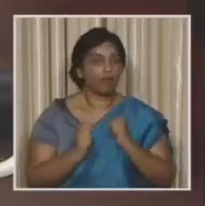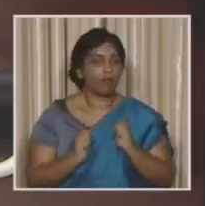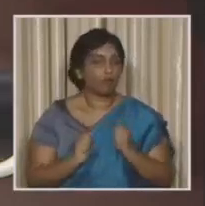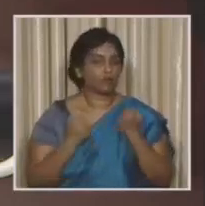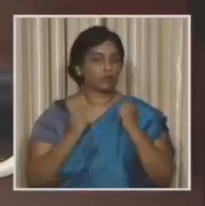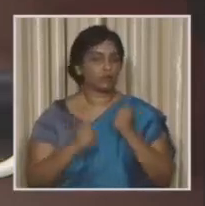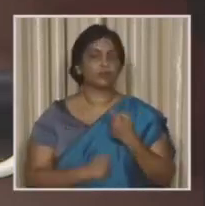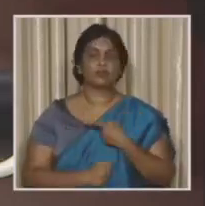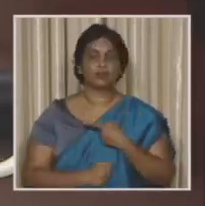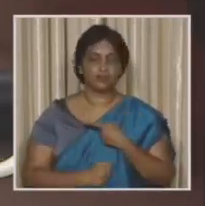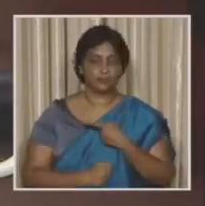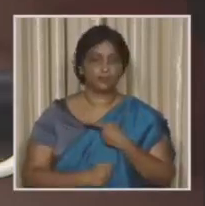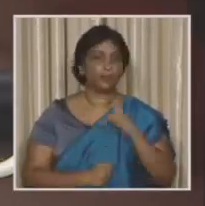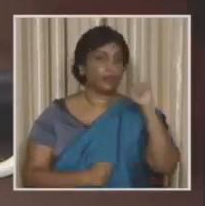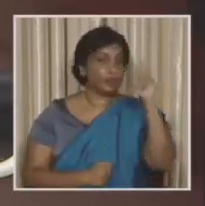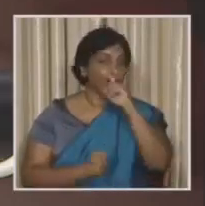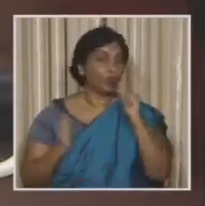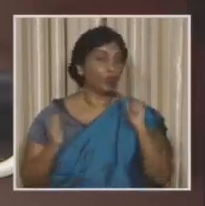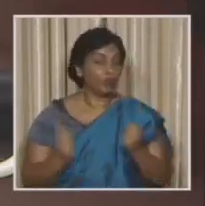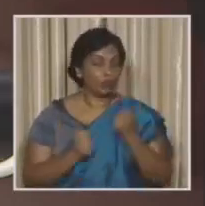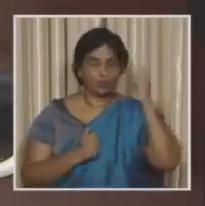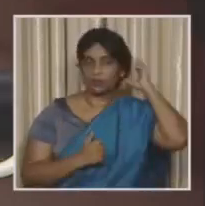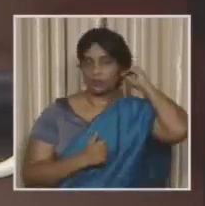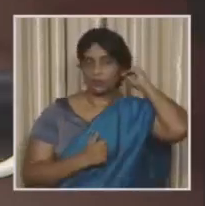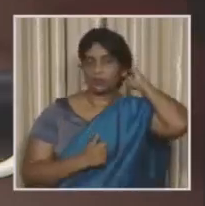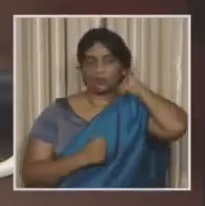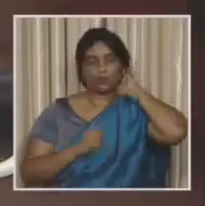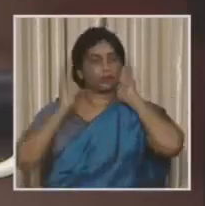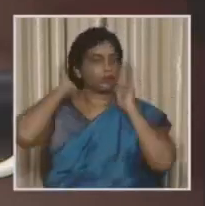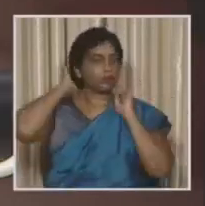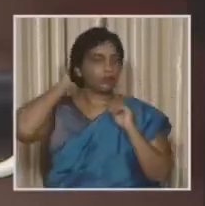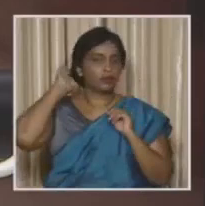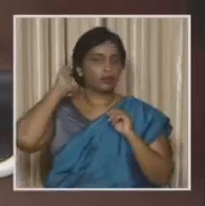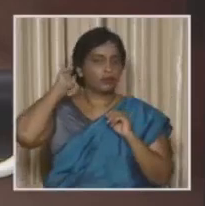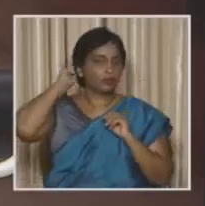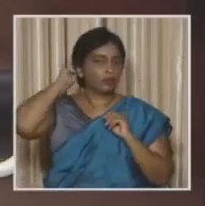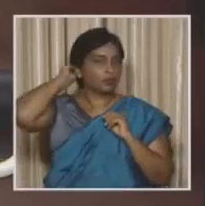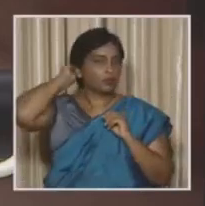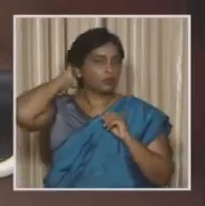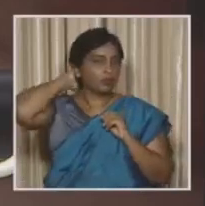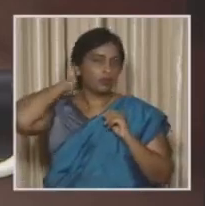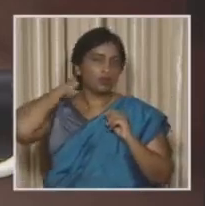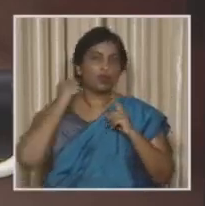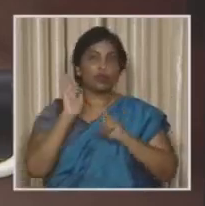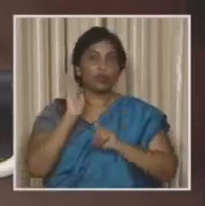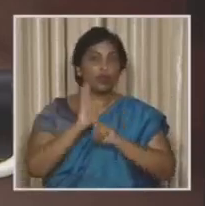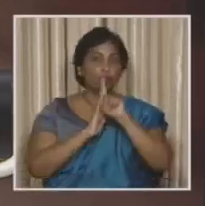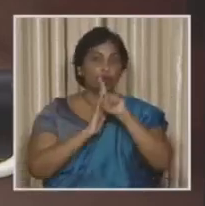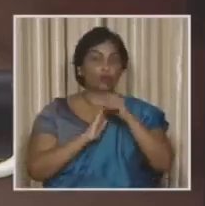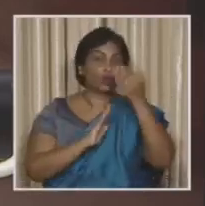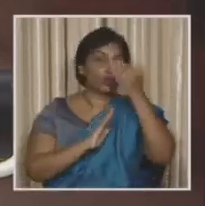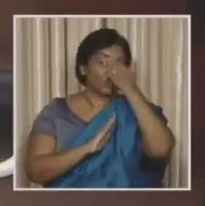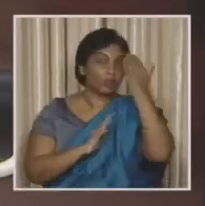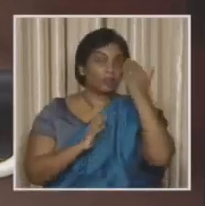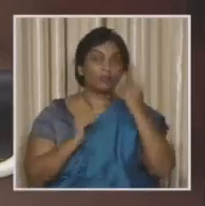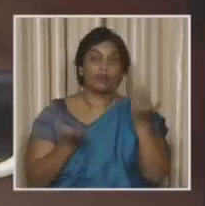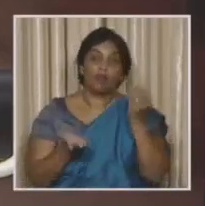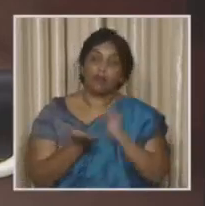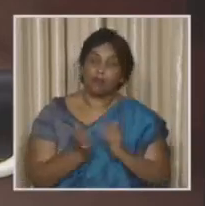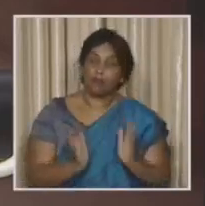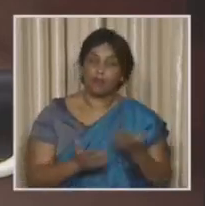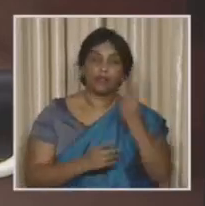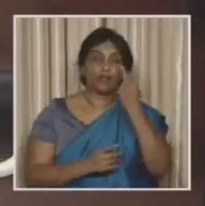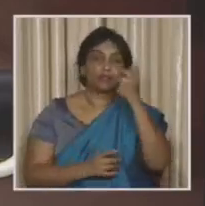කරා. පළමු ප්‍රයත්න ගරු මන්ත්‍රීතුමනි උත්සාහ කරේ උතුරේ නැව යලි කොටි නැගිටි. 2015 පස්සේ